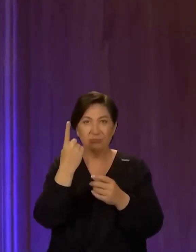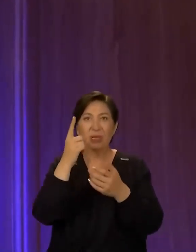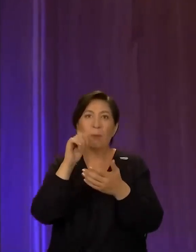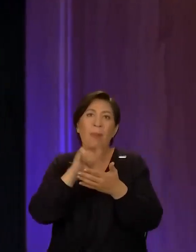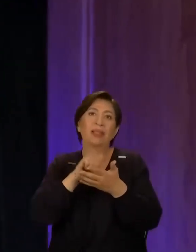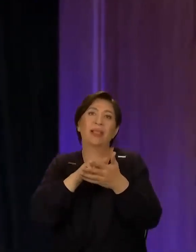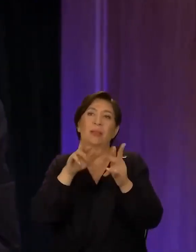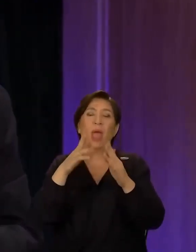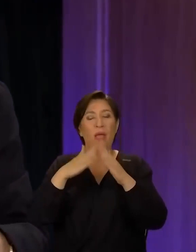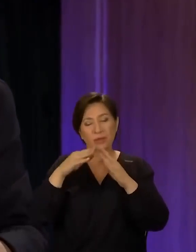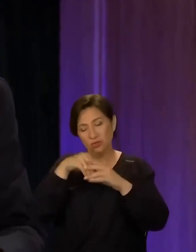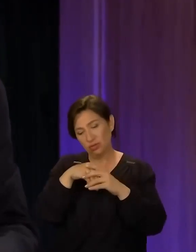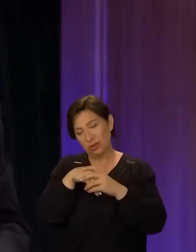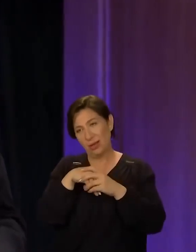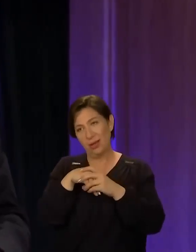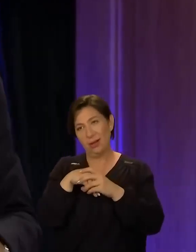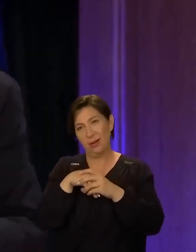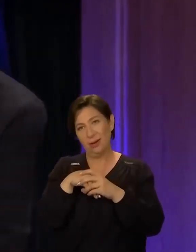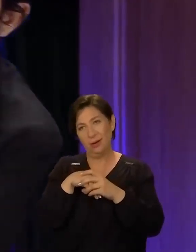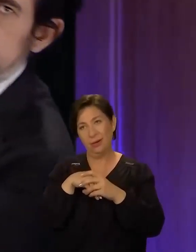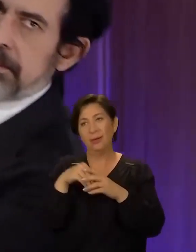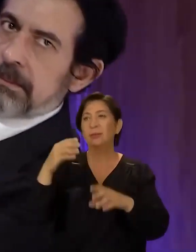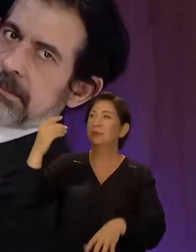medya. Yani evde